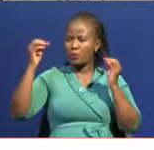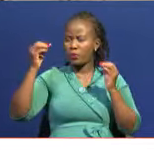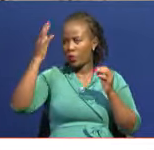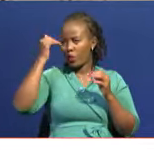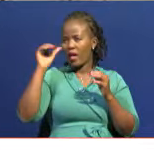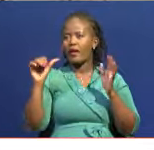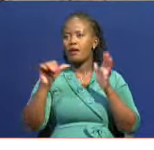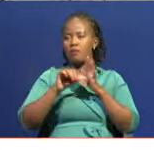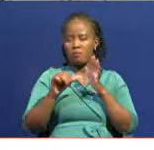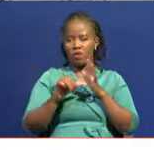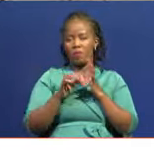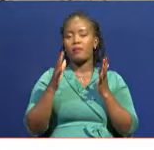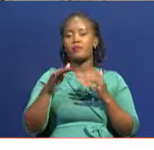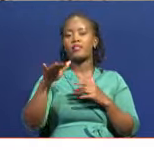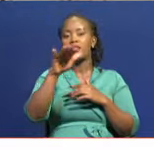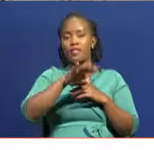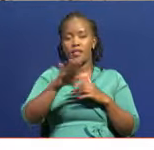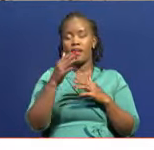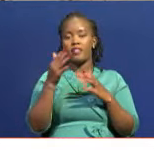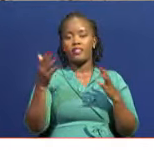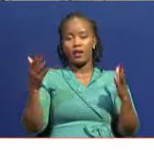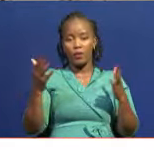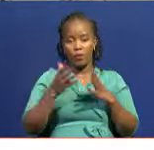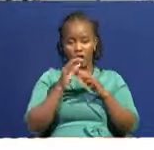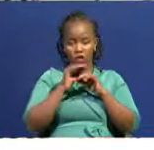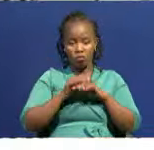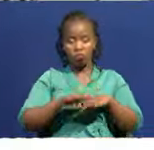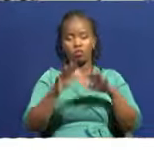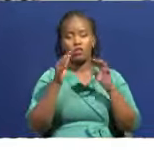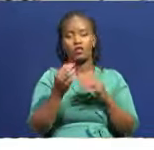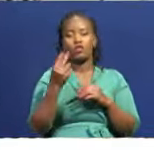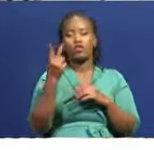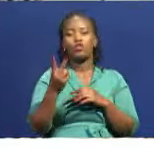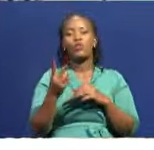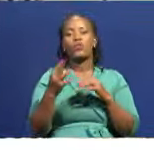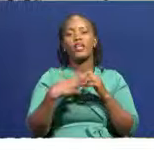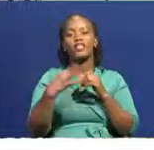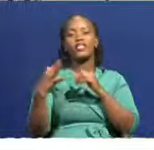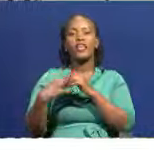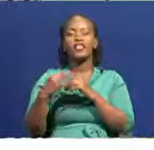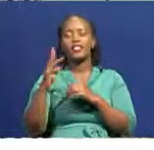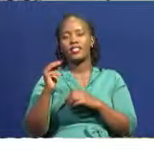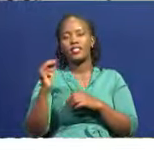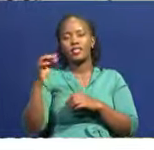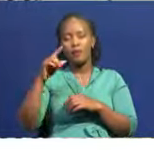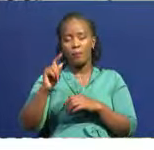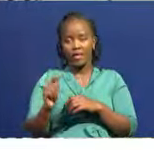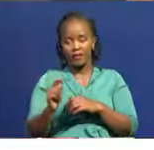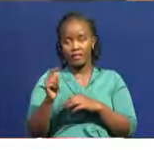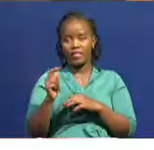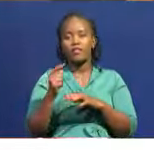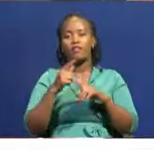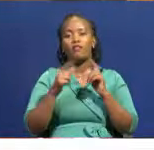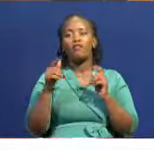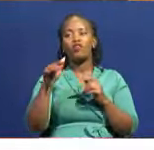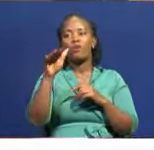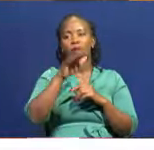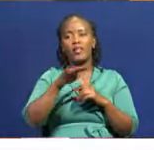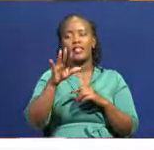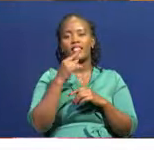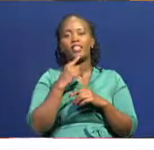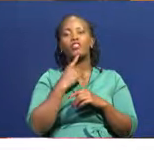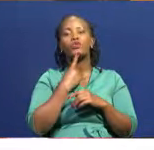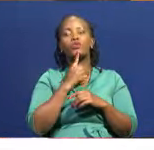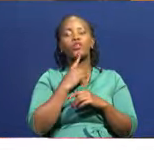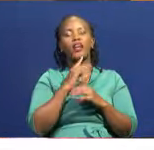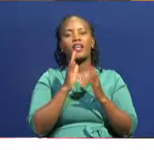hitilafu kwenye nyaya zinazosafirisha megawati 288 za umeme kutoka mradi wa kawi ya umeme wa Turkana